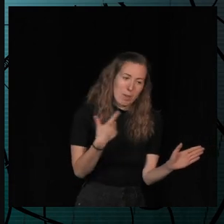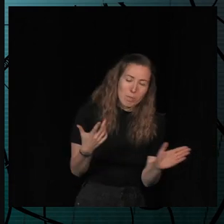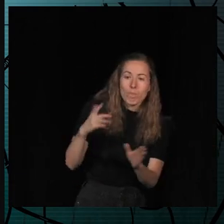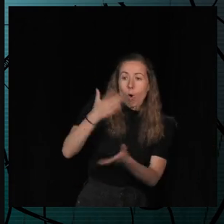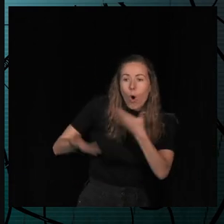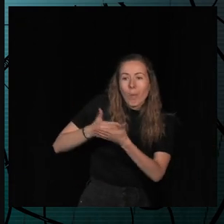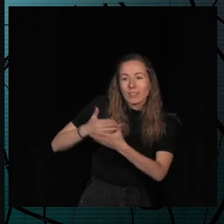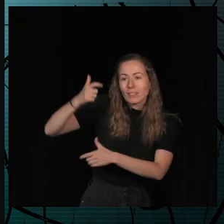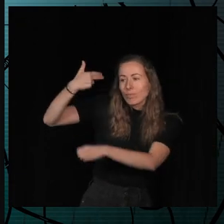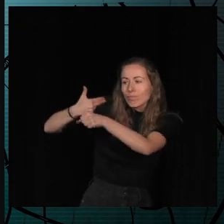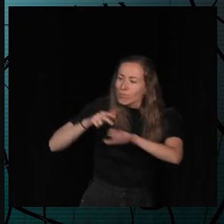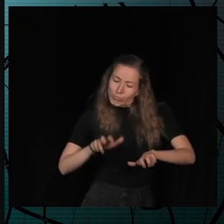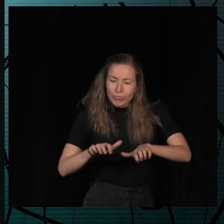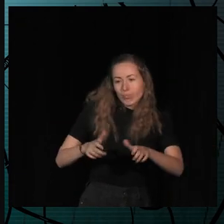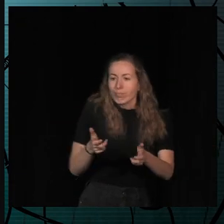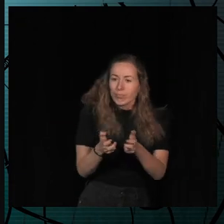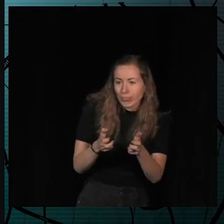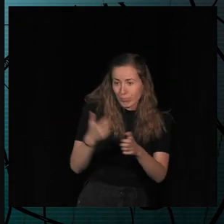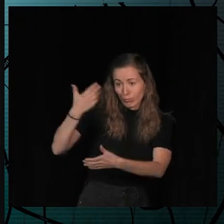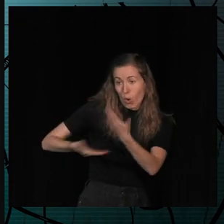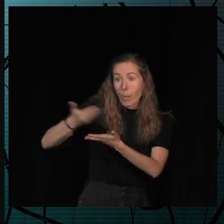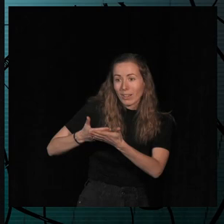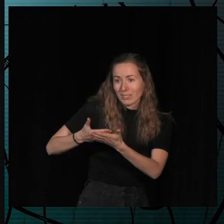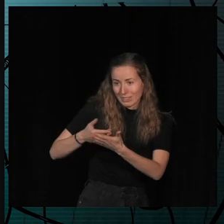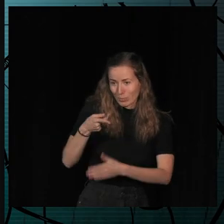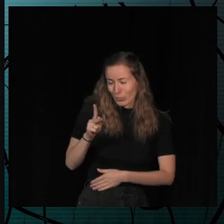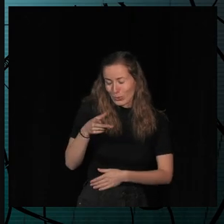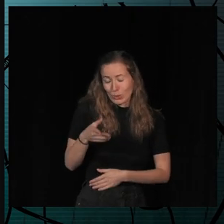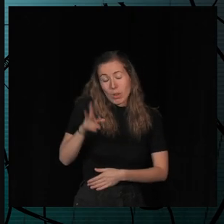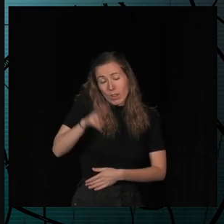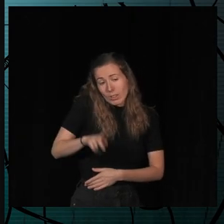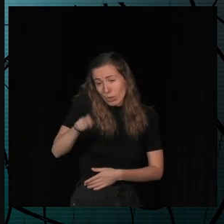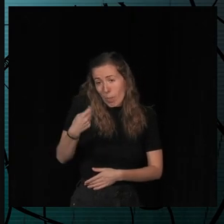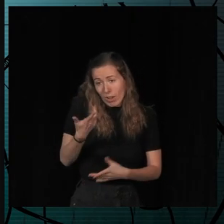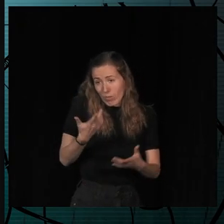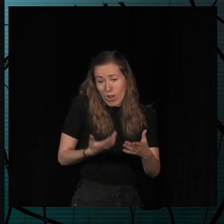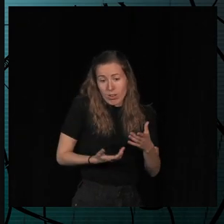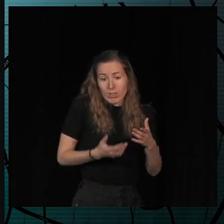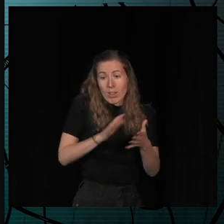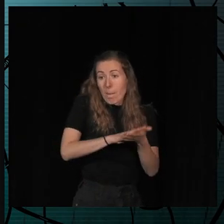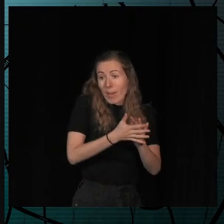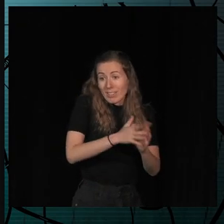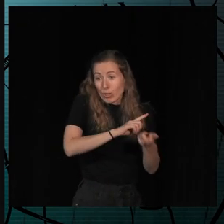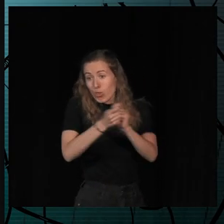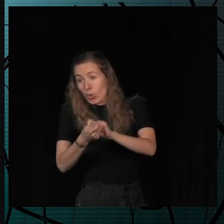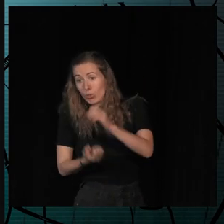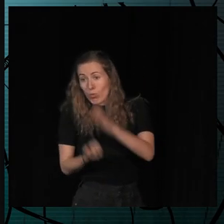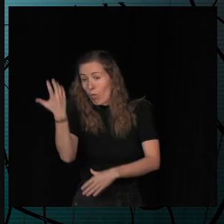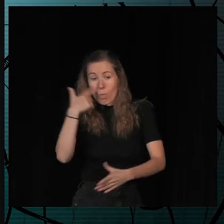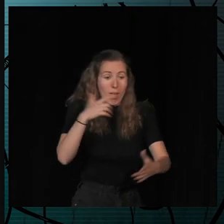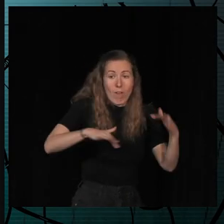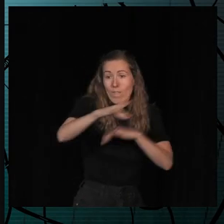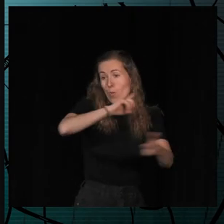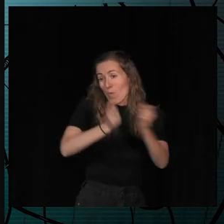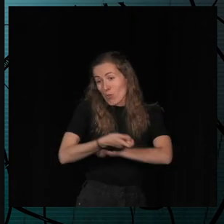je dis ENF c'est pas le problème est à partir du moment où il y a un changement de pratique c'est un changement pratique maintenant euh pour